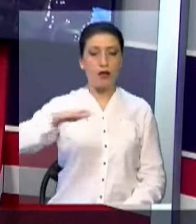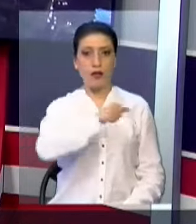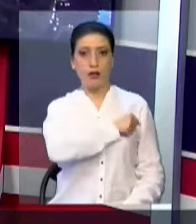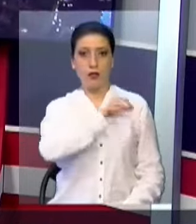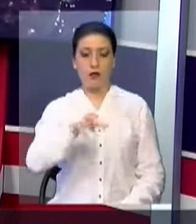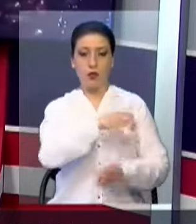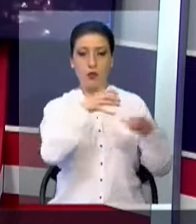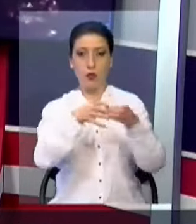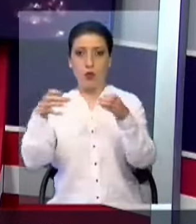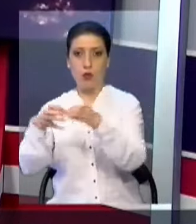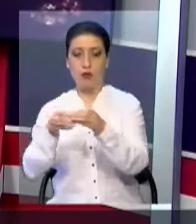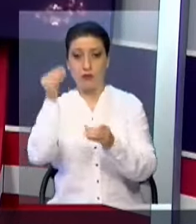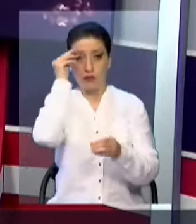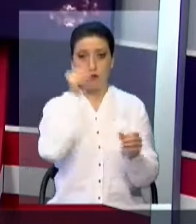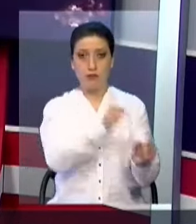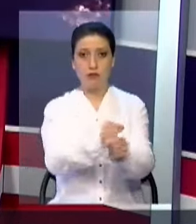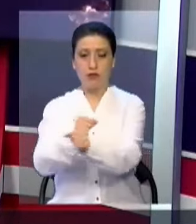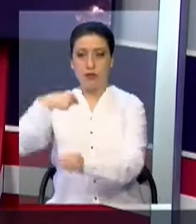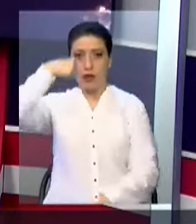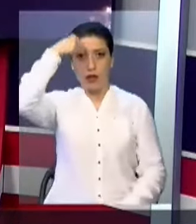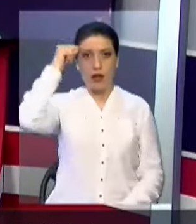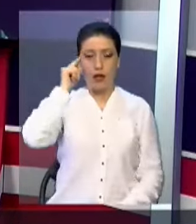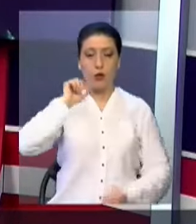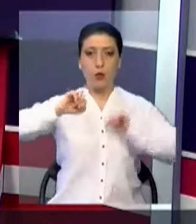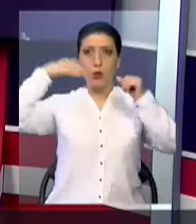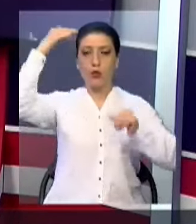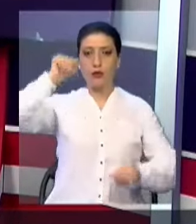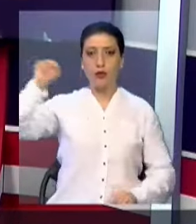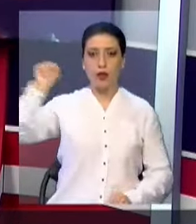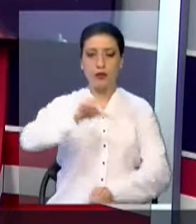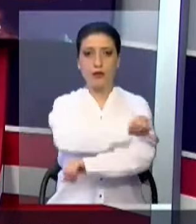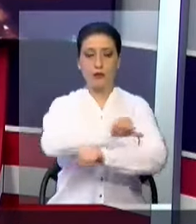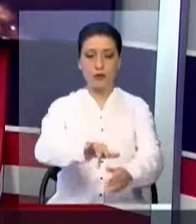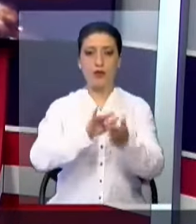ուժերի ստորաբաժանումներն են իբր կրակ բացել Ադրբեջանի հյուսիս-արևելյան դիրքերի ուղությամբ։